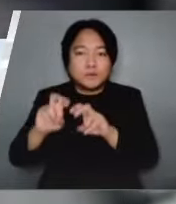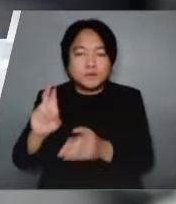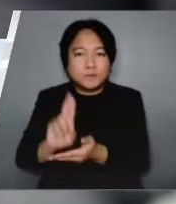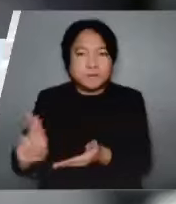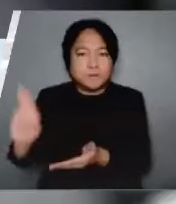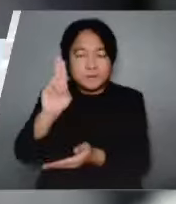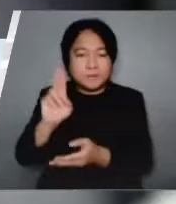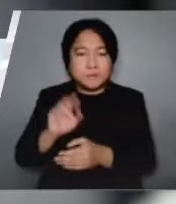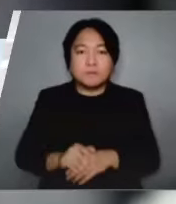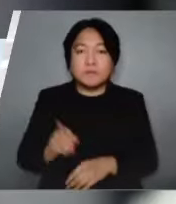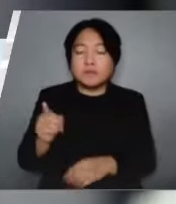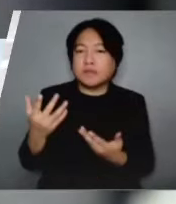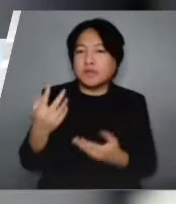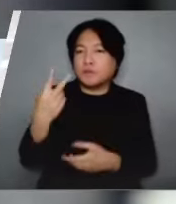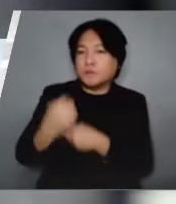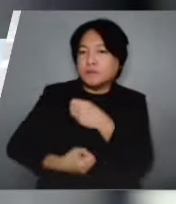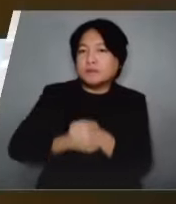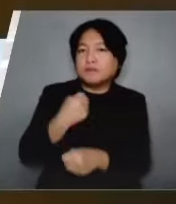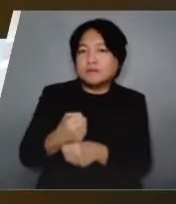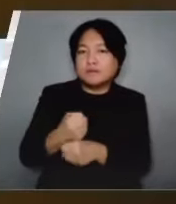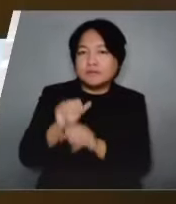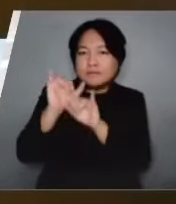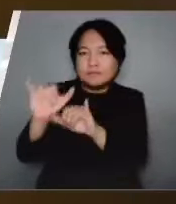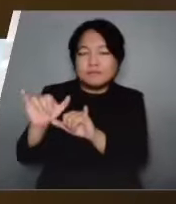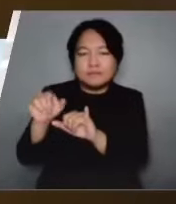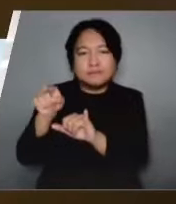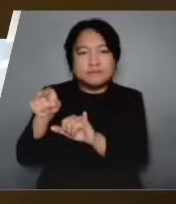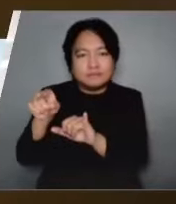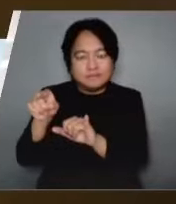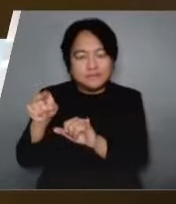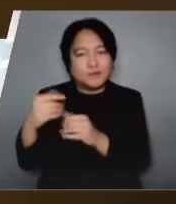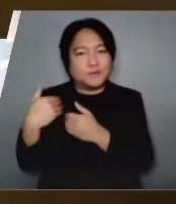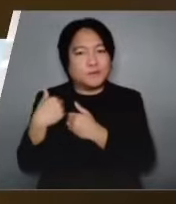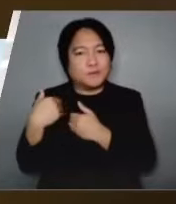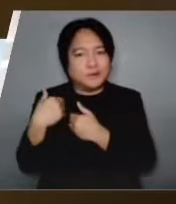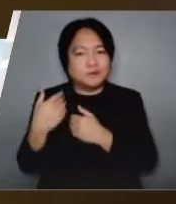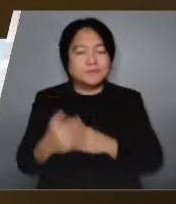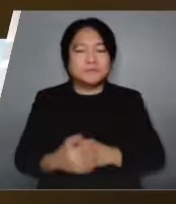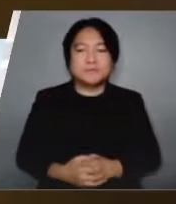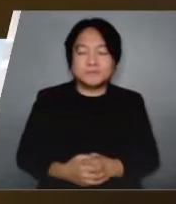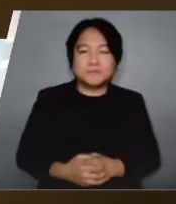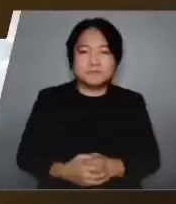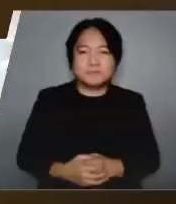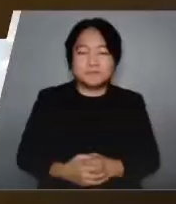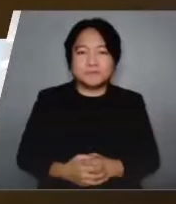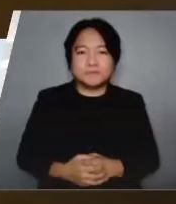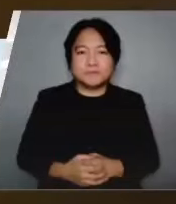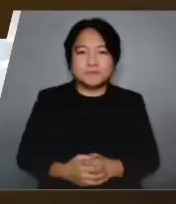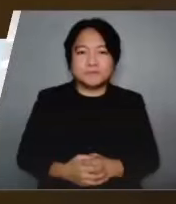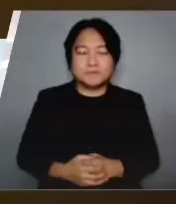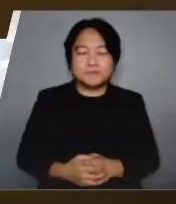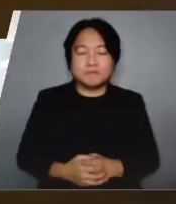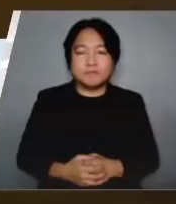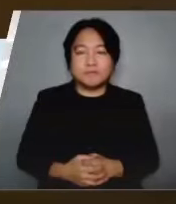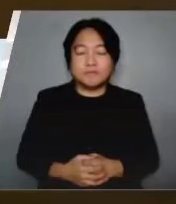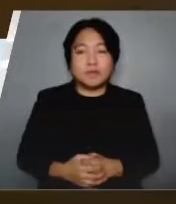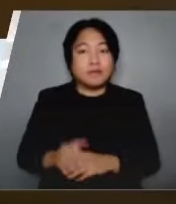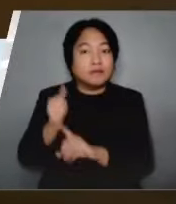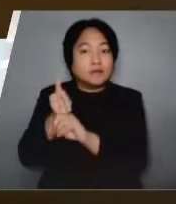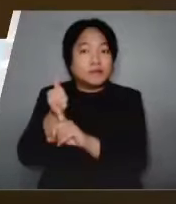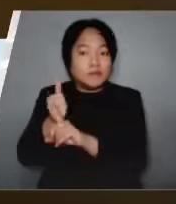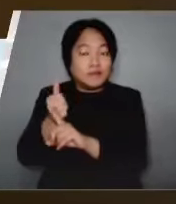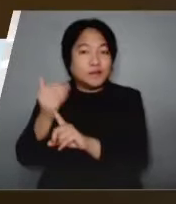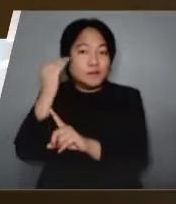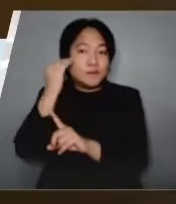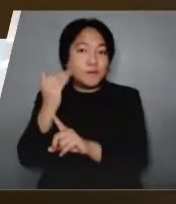ng 2 taon ang appointment ni G-Dragon. Nakatakda ring magbigay si G-Dragon ng